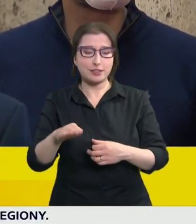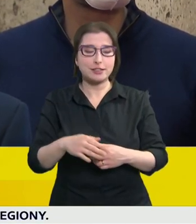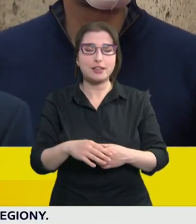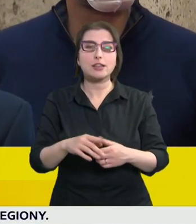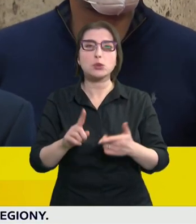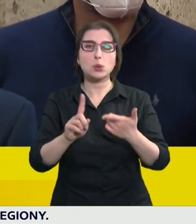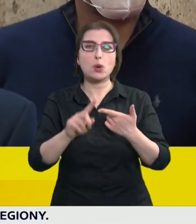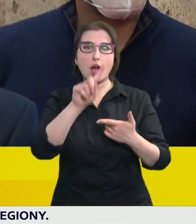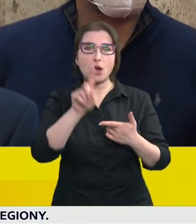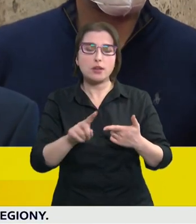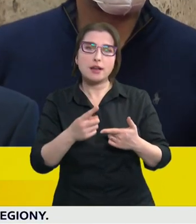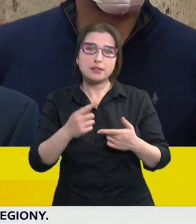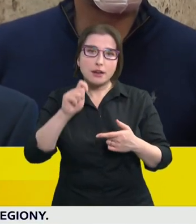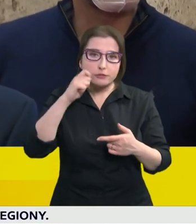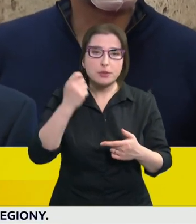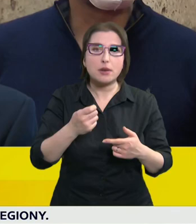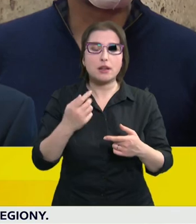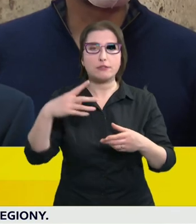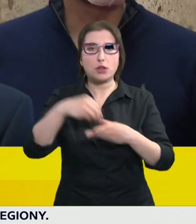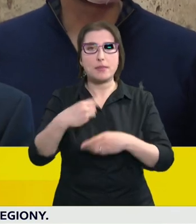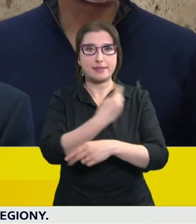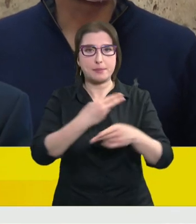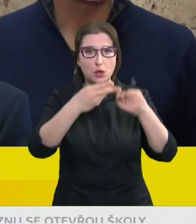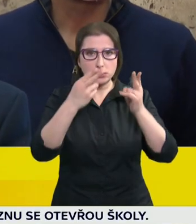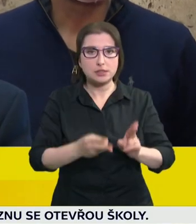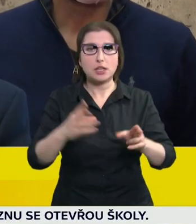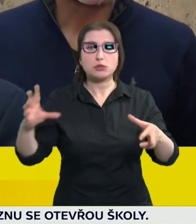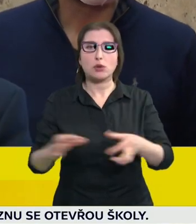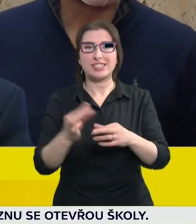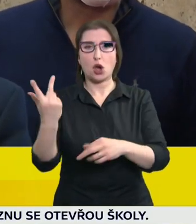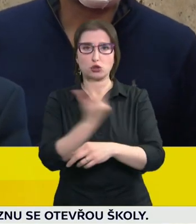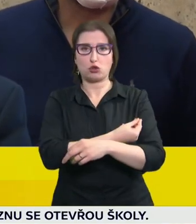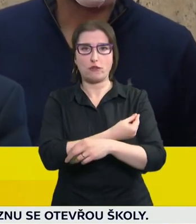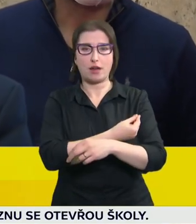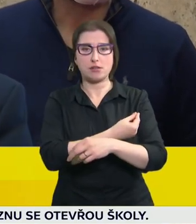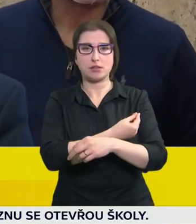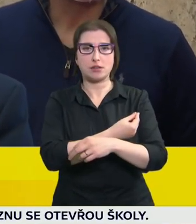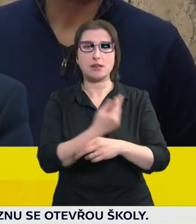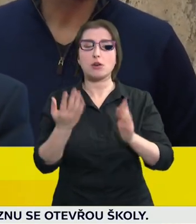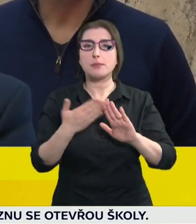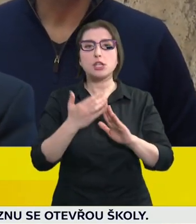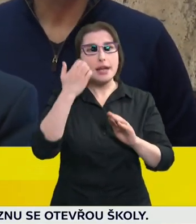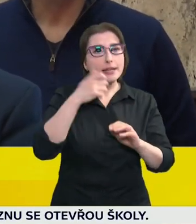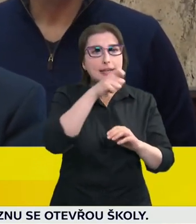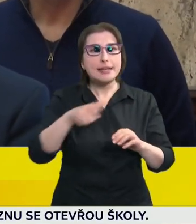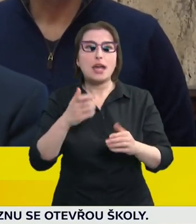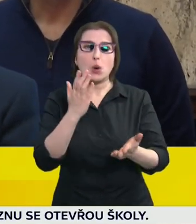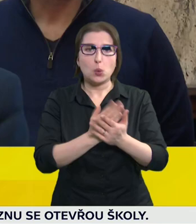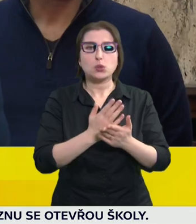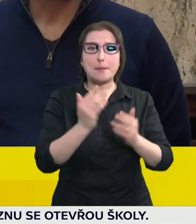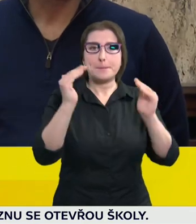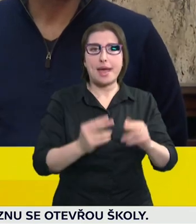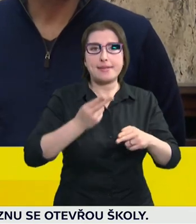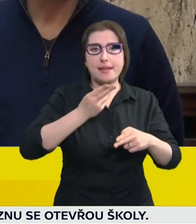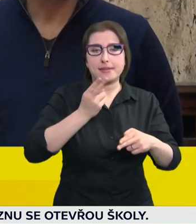Zaznamenali jste nějaký pozitivní efekt v nemocnicích, pokud jde o očkování? Jinými slovy, jestli tu personální situaci už nějak zlepšuje to, že je